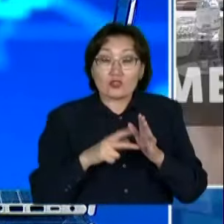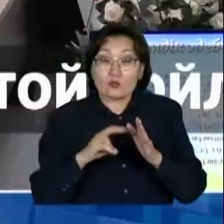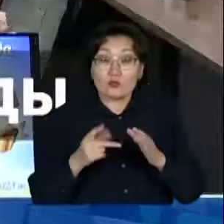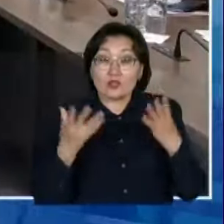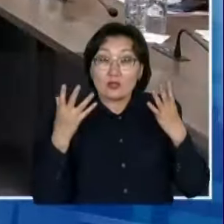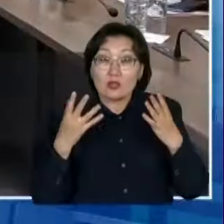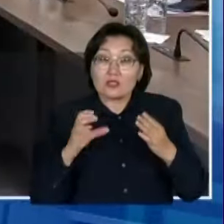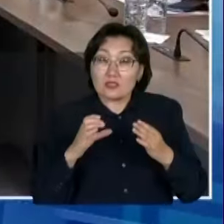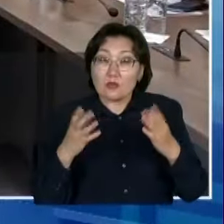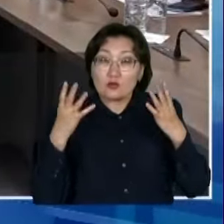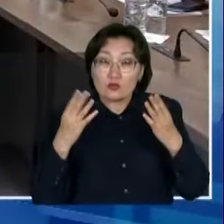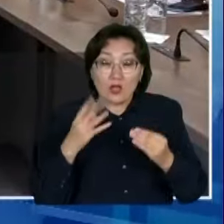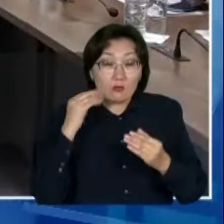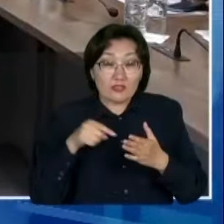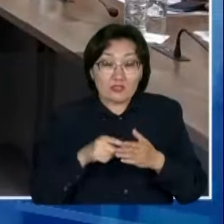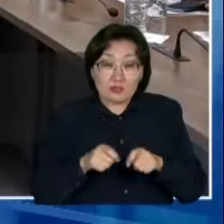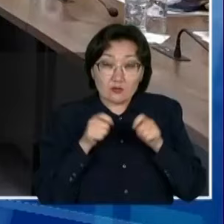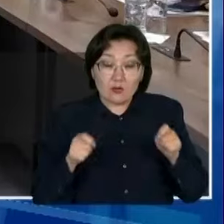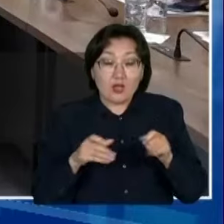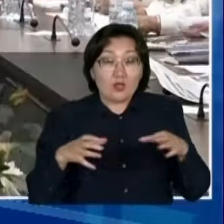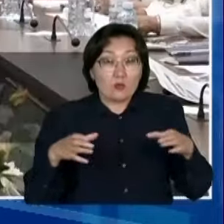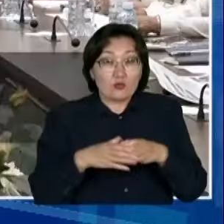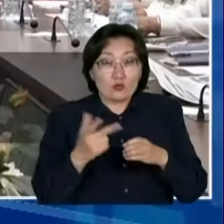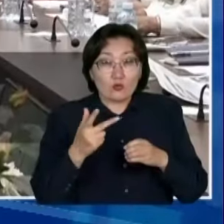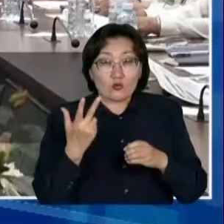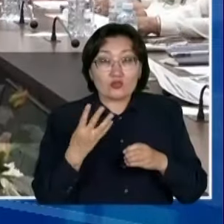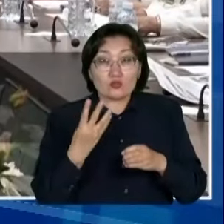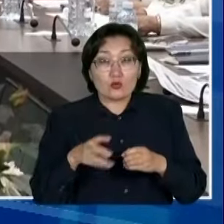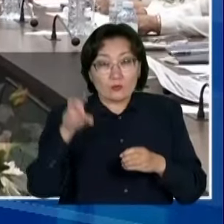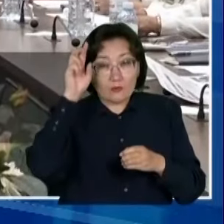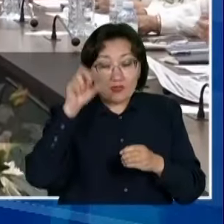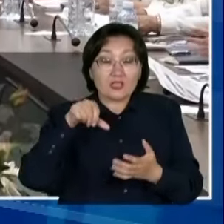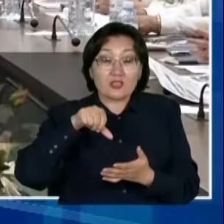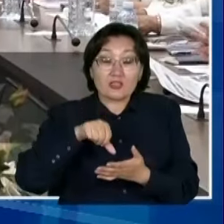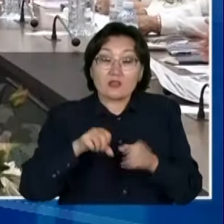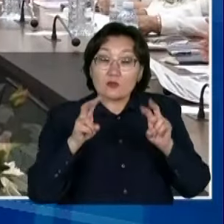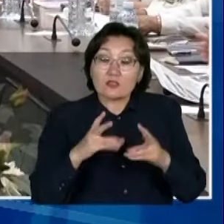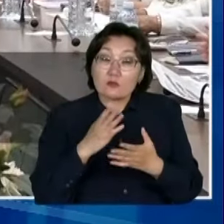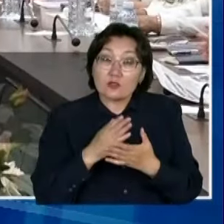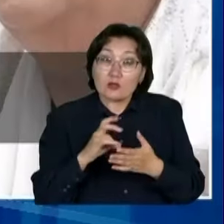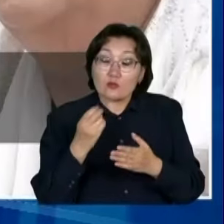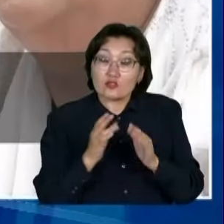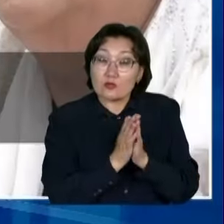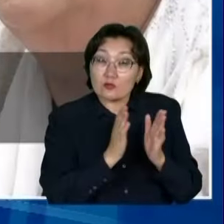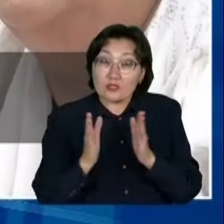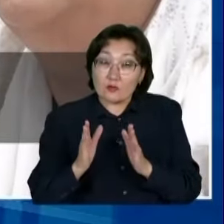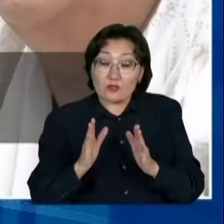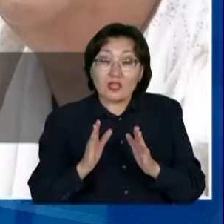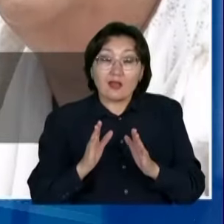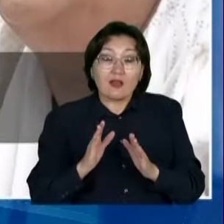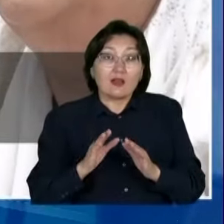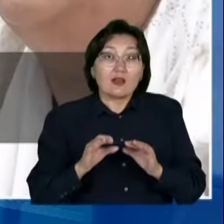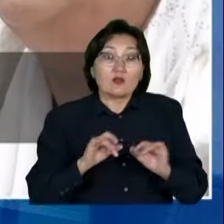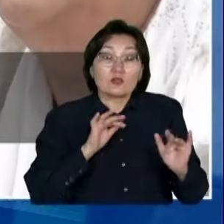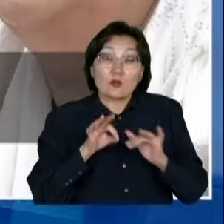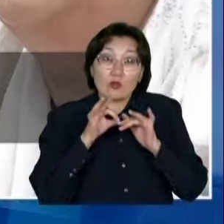Алматы қаласында құрылған. Бүгінде одақтың 34 мемлекетте өкілі бар. Айтулы мереке қарсаңында ұлттық кітапханада жиын өткізілді.